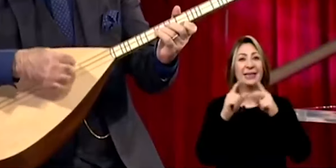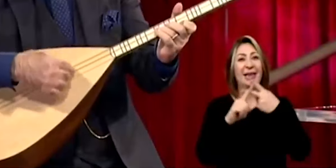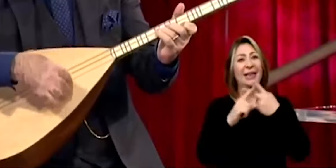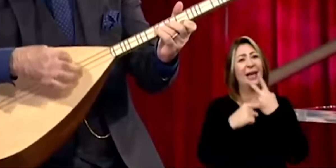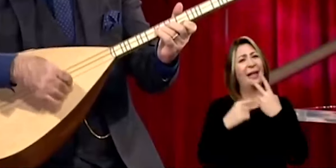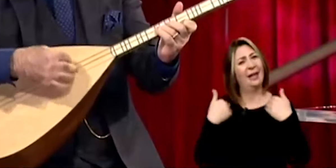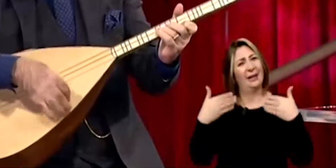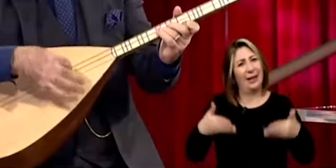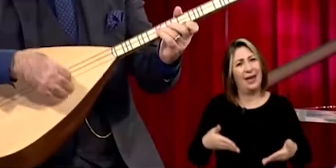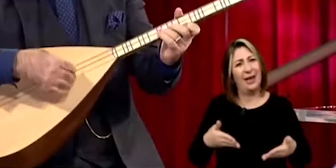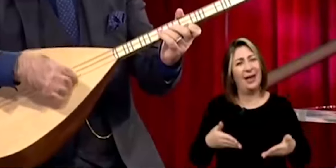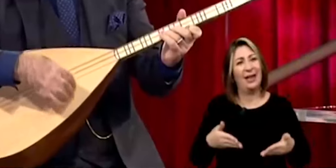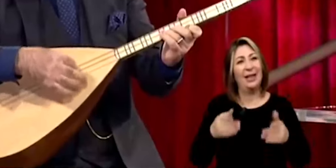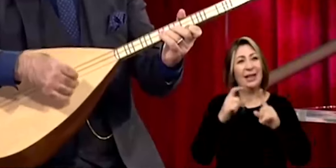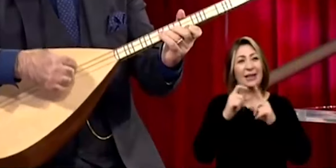dadaya,